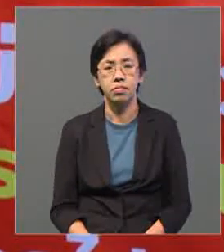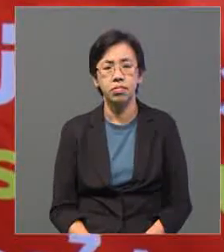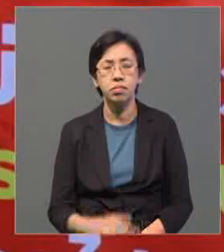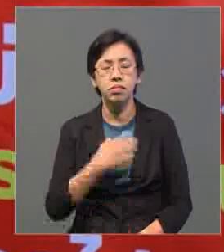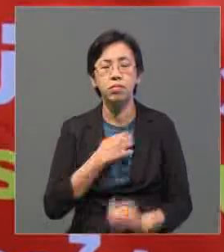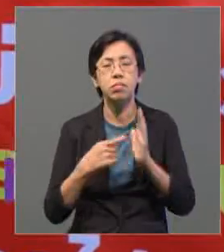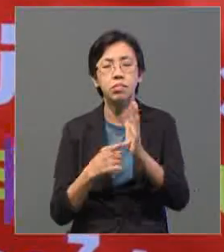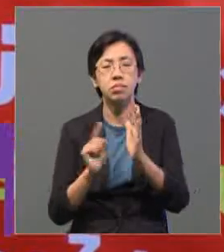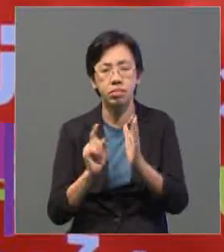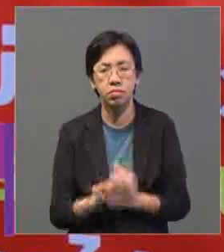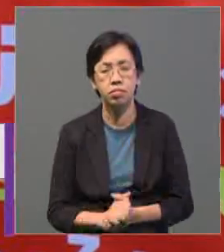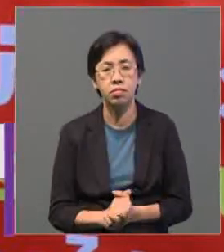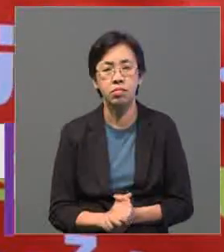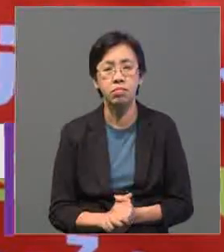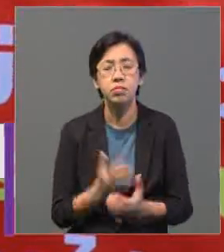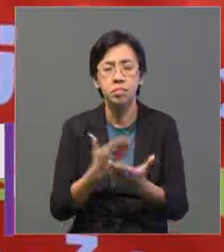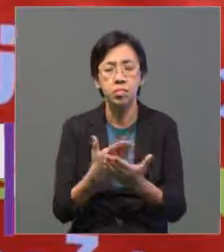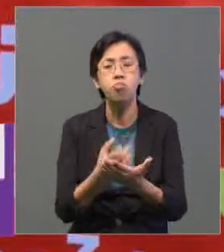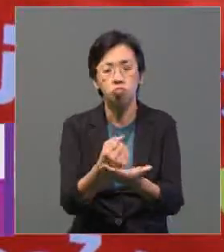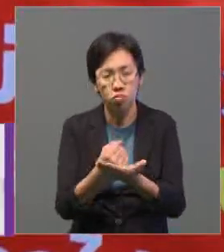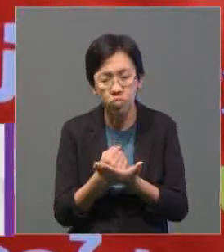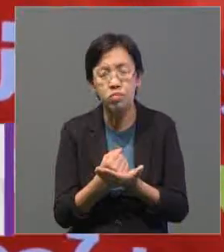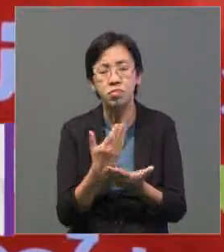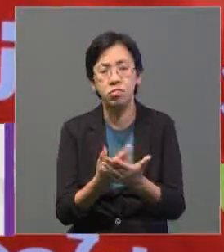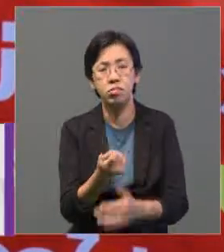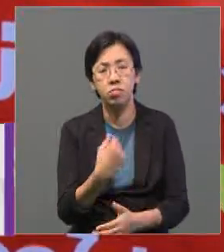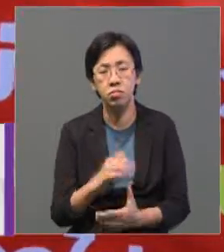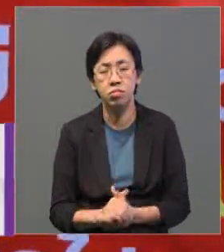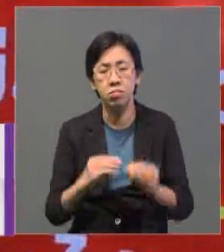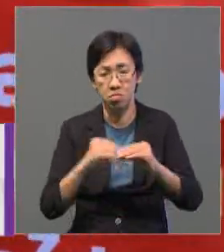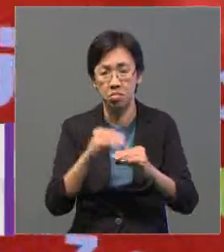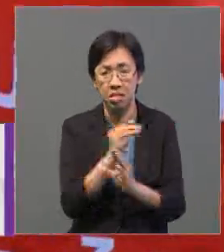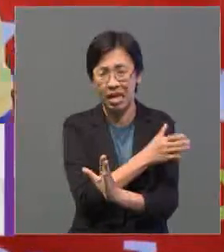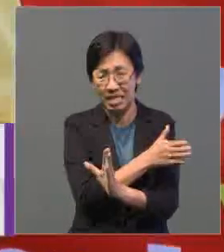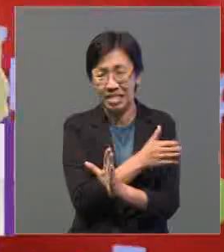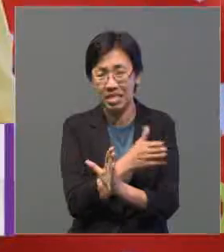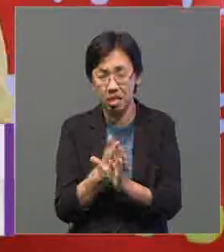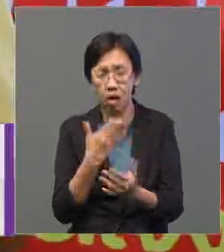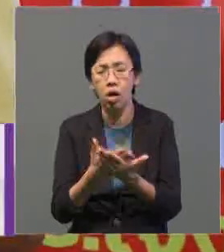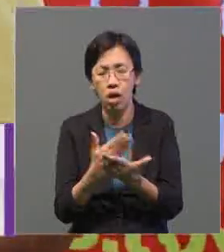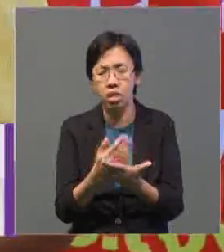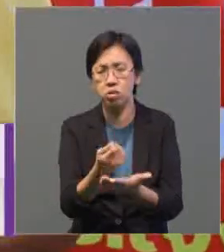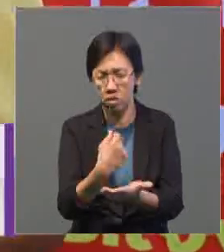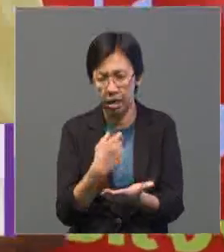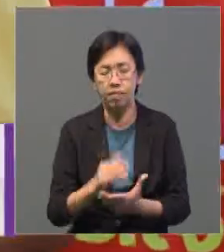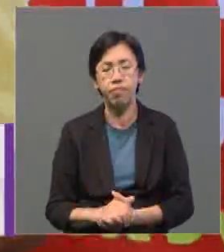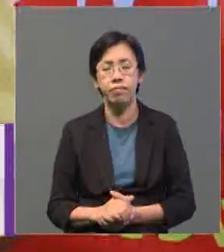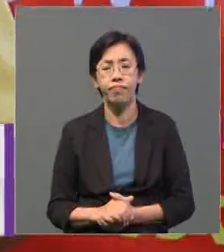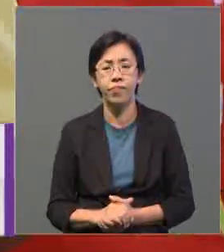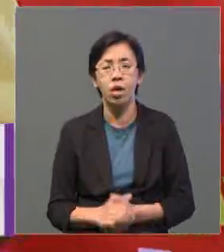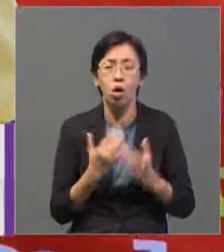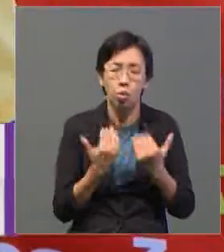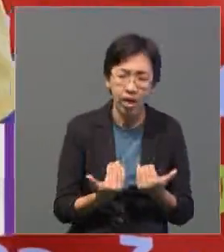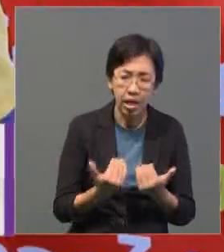นะครับคือจ่ายเงินฟื้นฟูซึ่งมันเป็นโครงการเนี่ยมันเดินมาแล้วนะครับจ่ายเงินฟื้นฟูนะครับจะเป็น